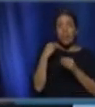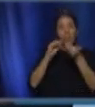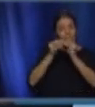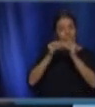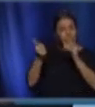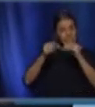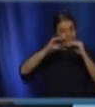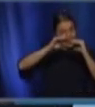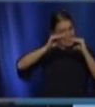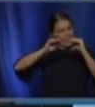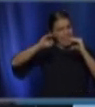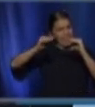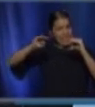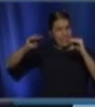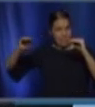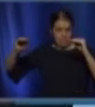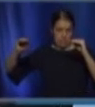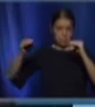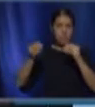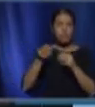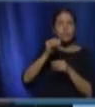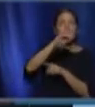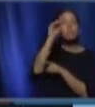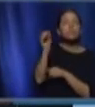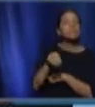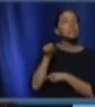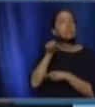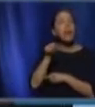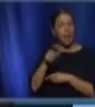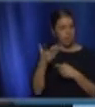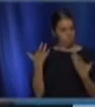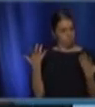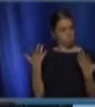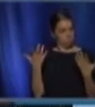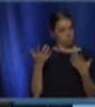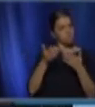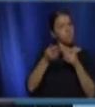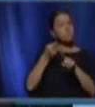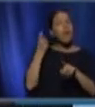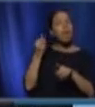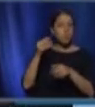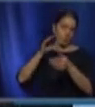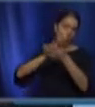effort à faire pour les entreprises. En terminant, je veux dire un mot